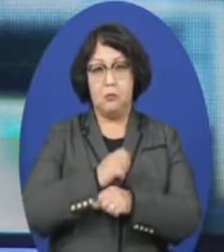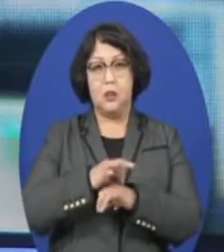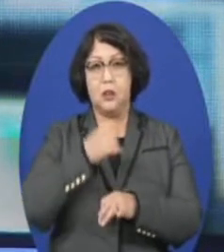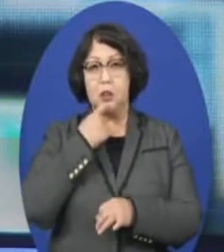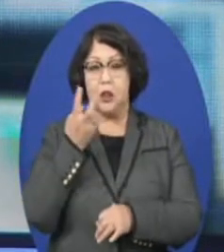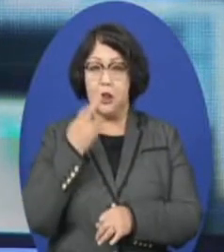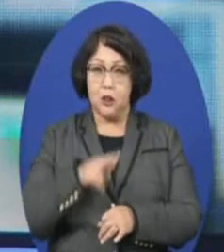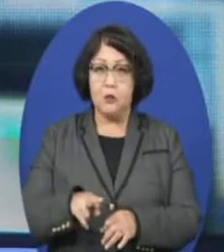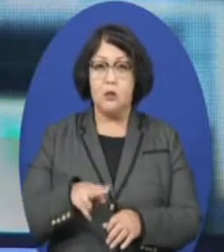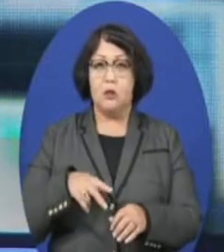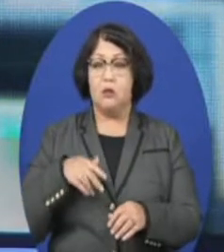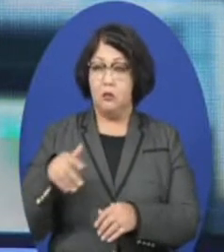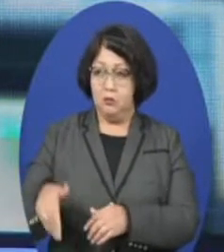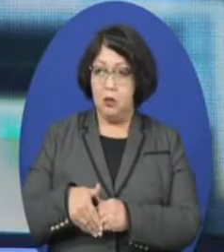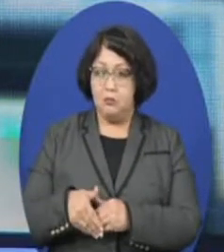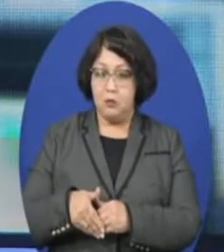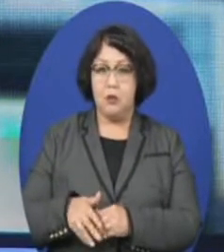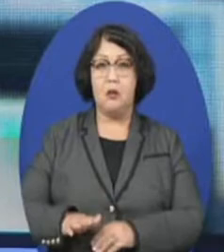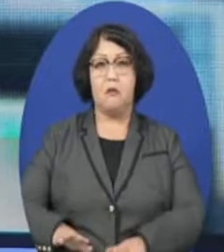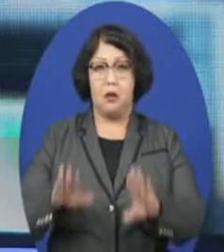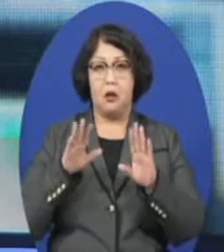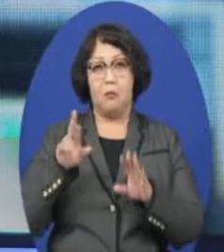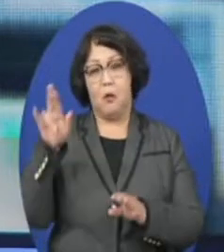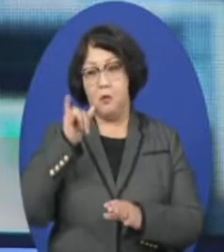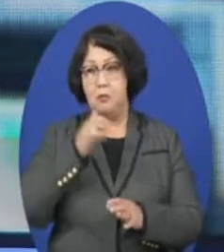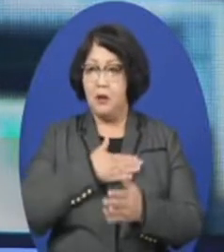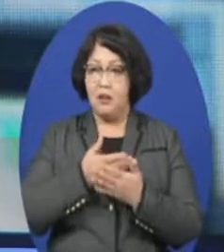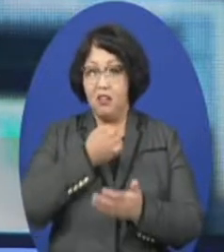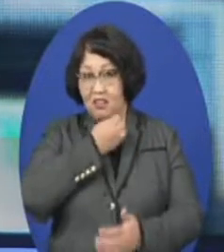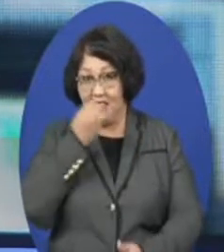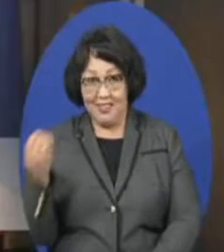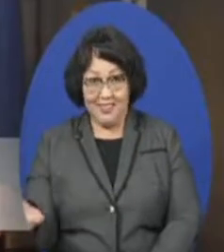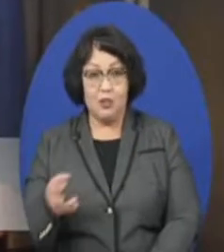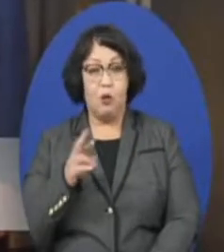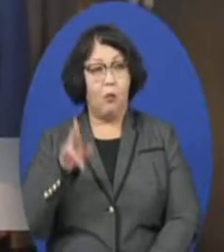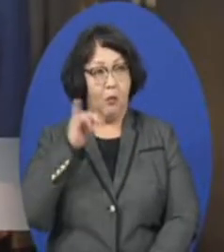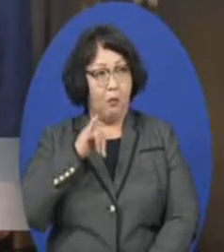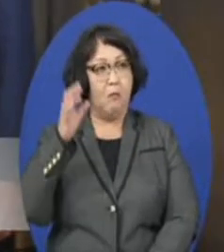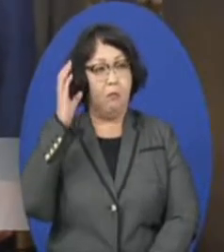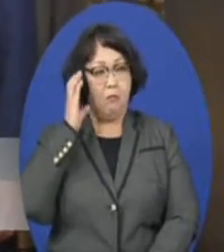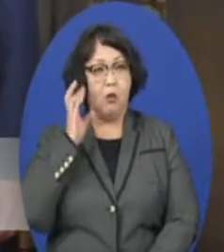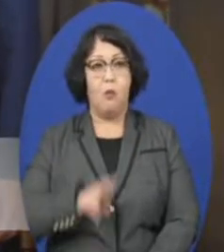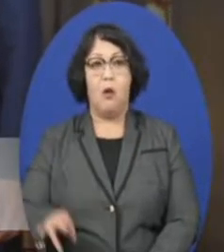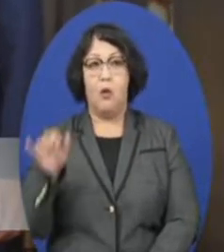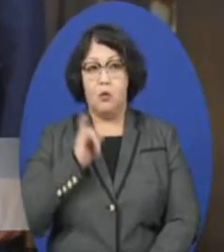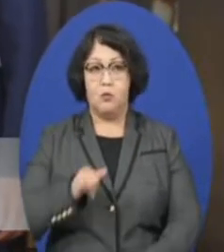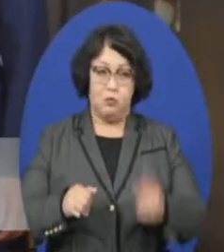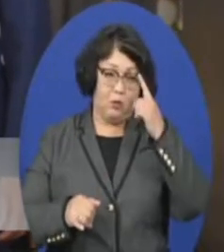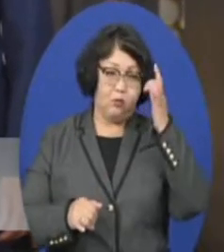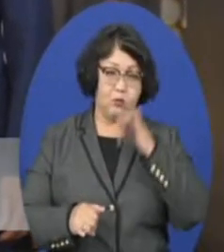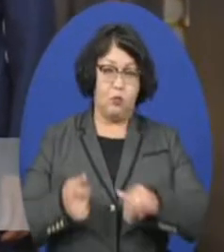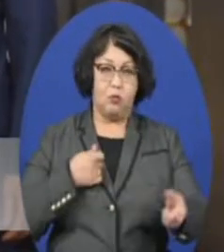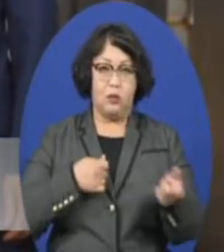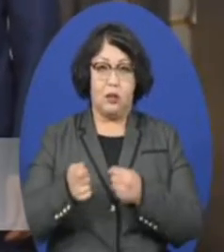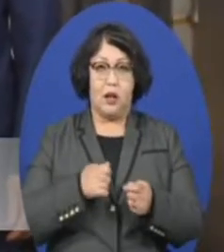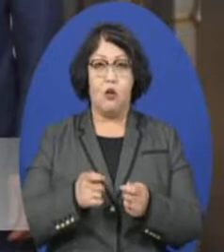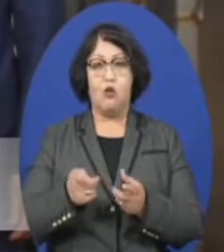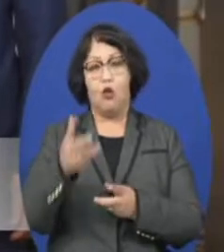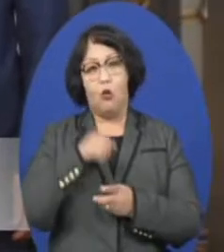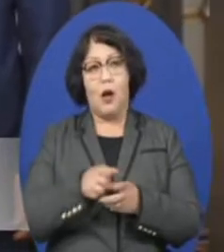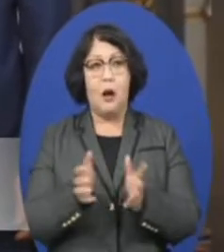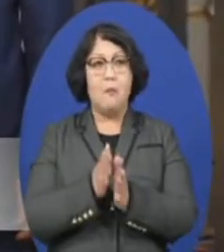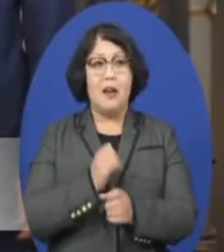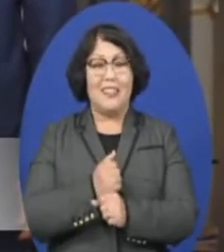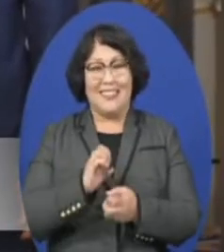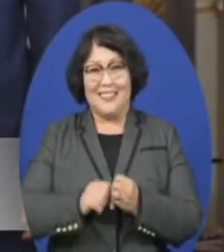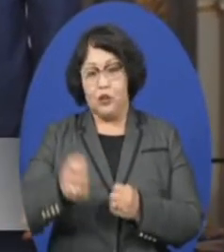хүнд бэрхшээлтэй үед ч гэсэн үргэлжилж байгааг гүнээ талархал илэрхийлсэн байна. Монгол Японы эдийн засаг худалдаа хөрөнгө оруулалтын чиглэлд хамтын ажиллагааг дараагийн шатанд